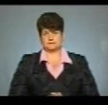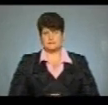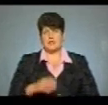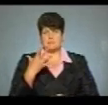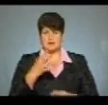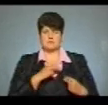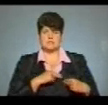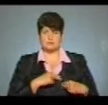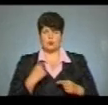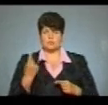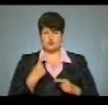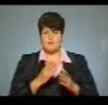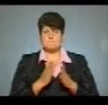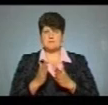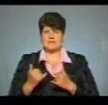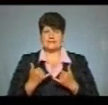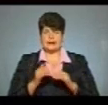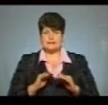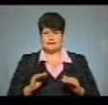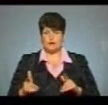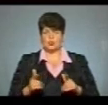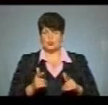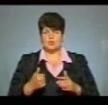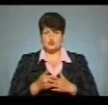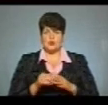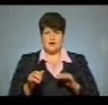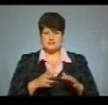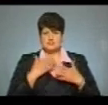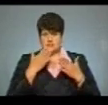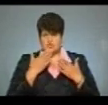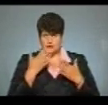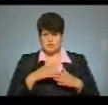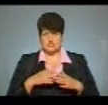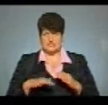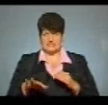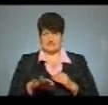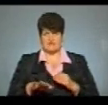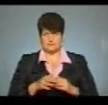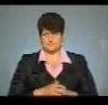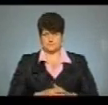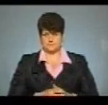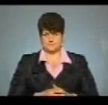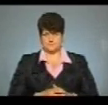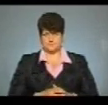5 працівників обласної бібліотеки для дітей готуються до акції «Читаючий двір».